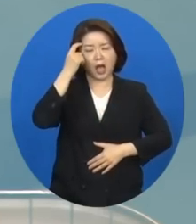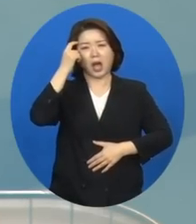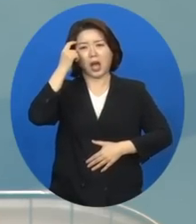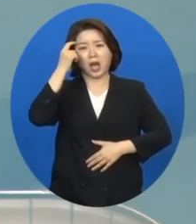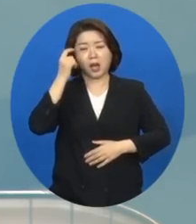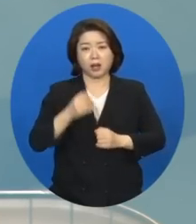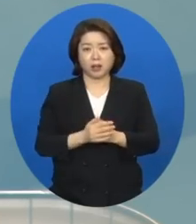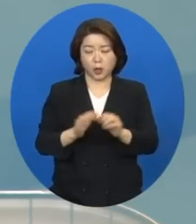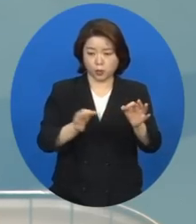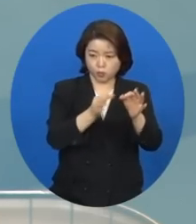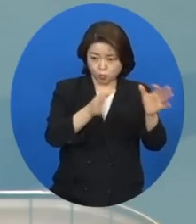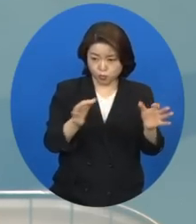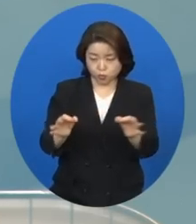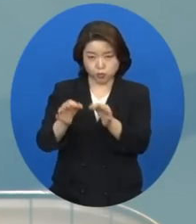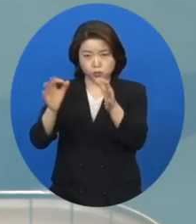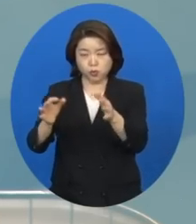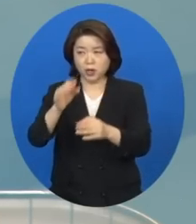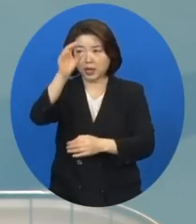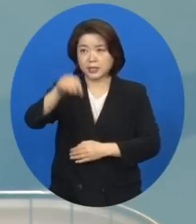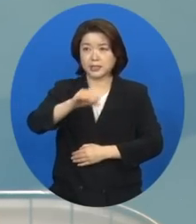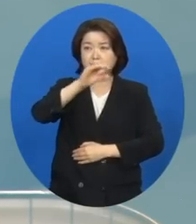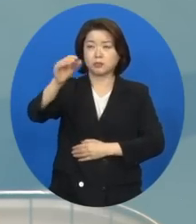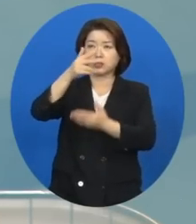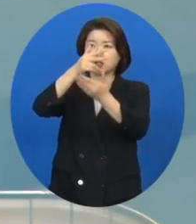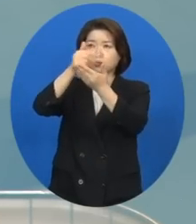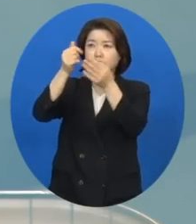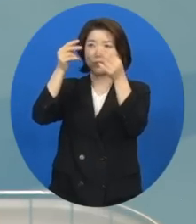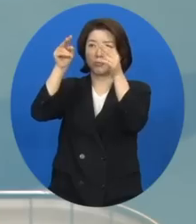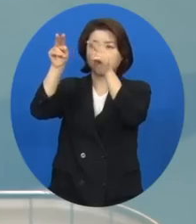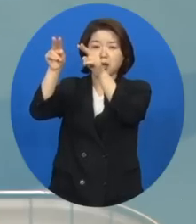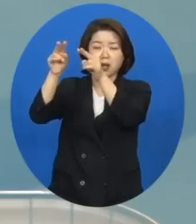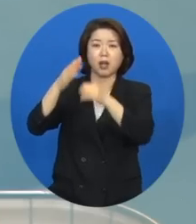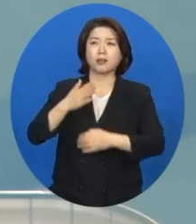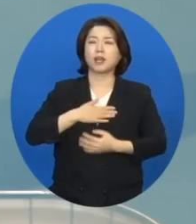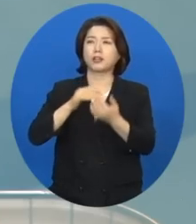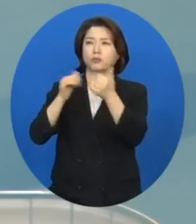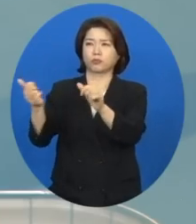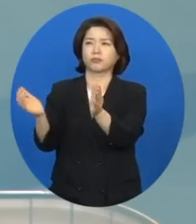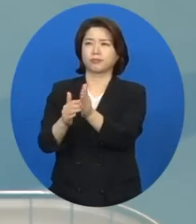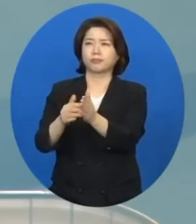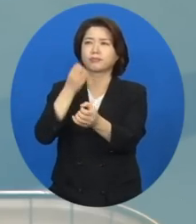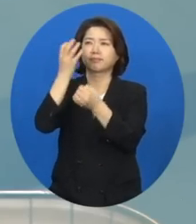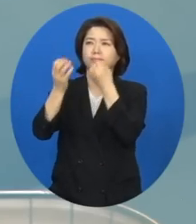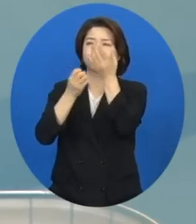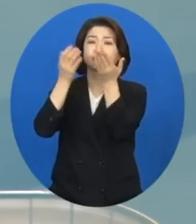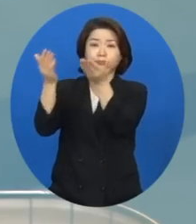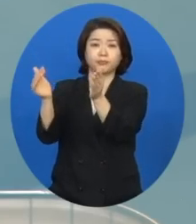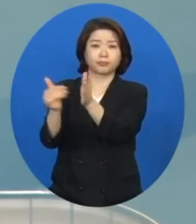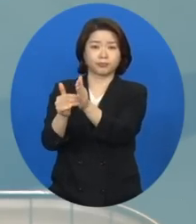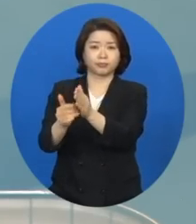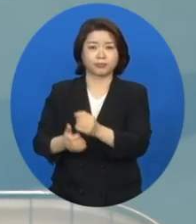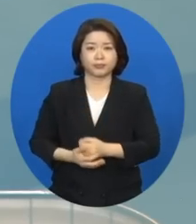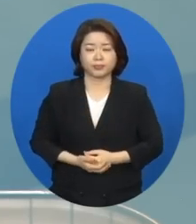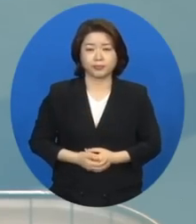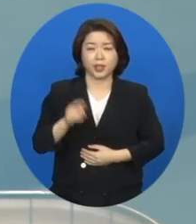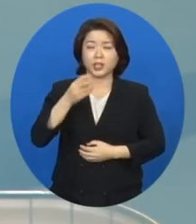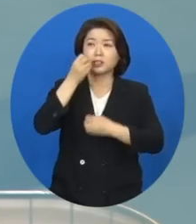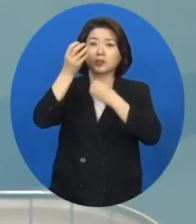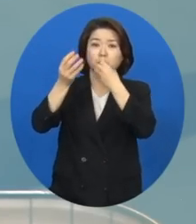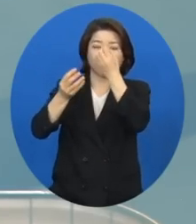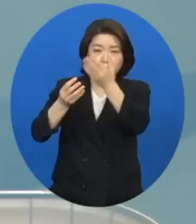그래서 순간순간 십자가의 주님을 바라보며 나는 죽었습니다 고백했습니다. 그